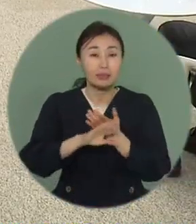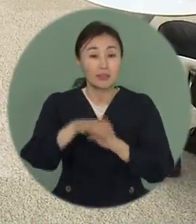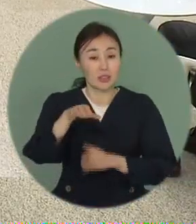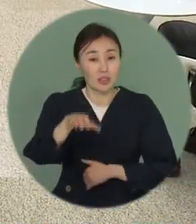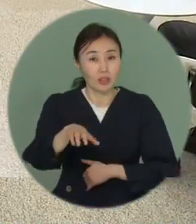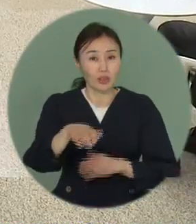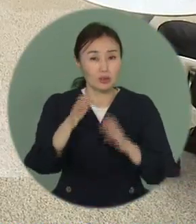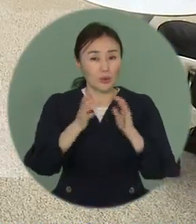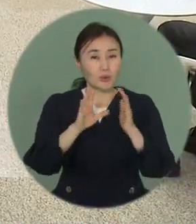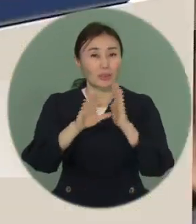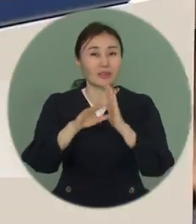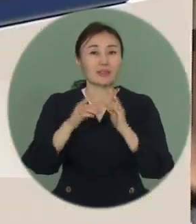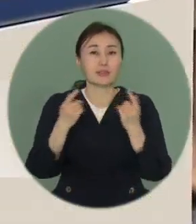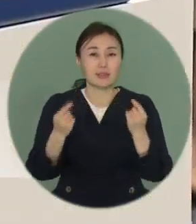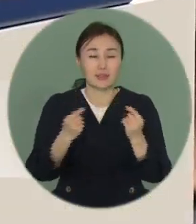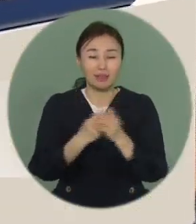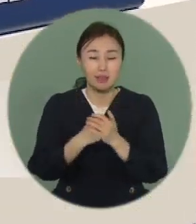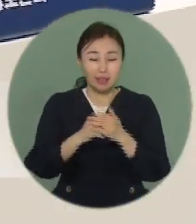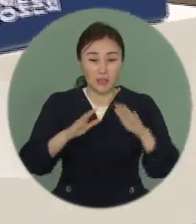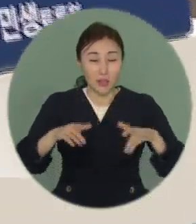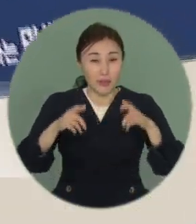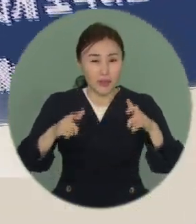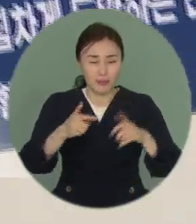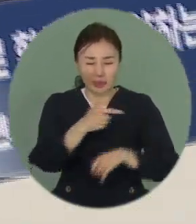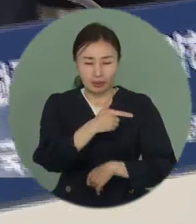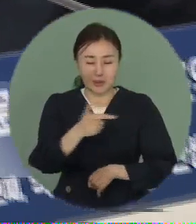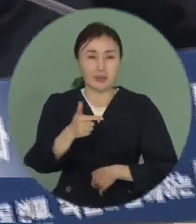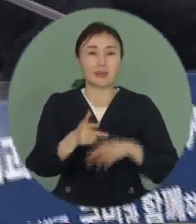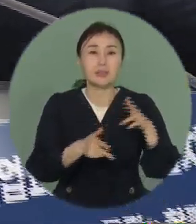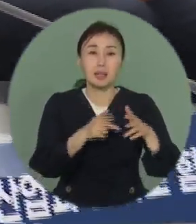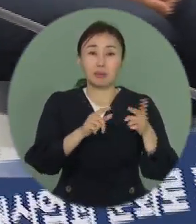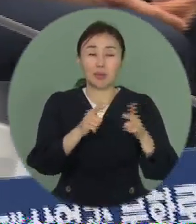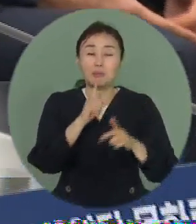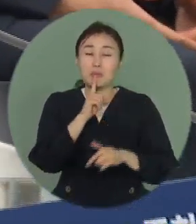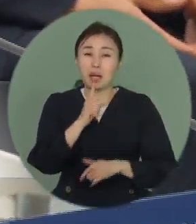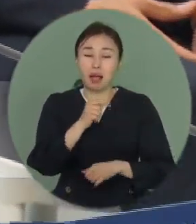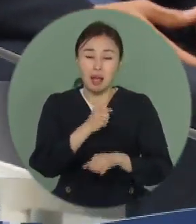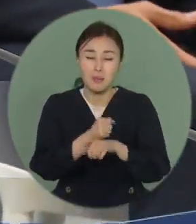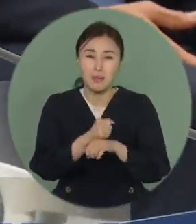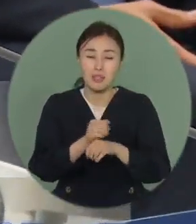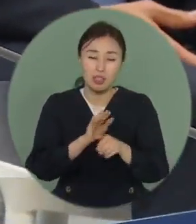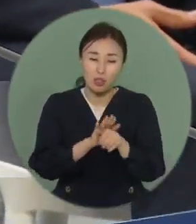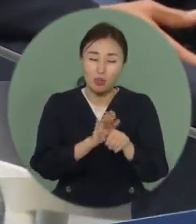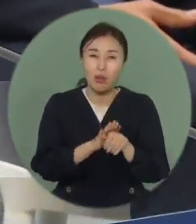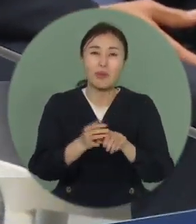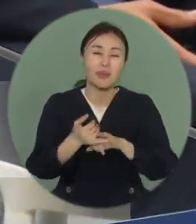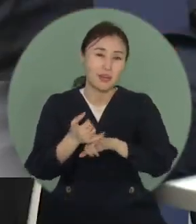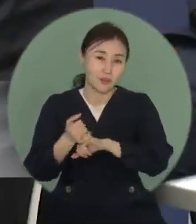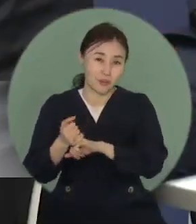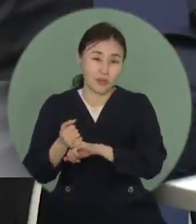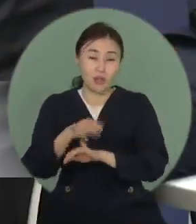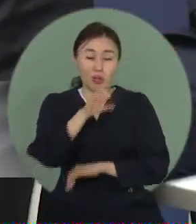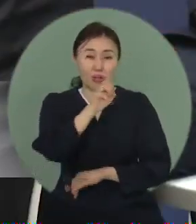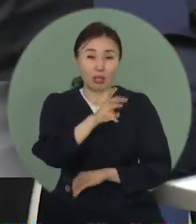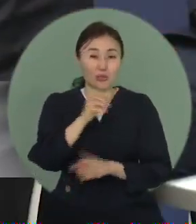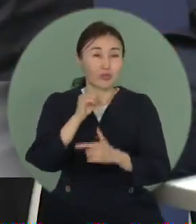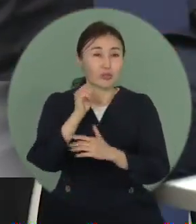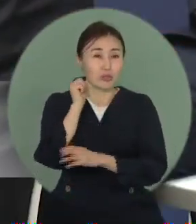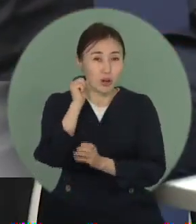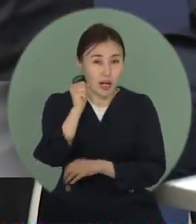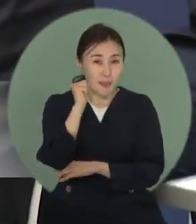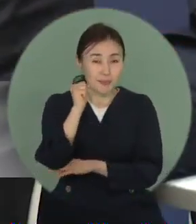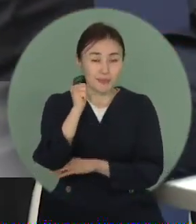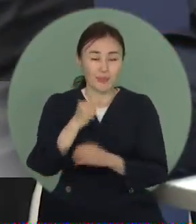토론회에서 윤 대통령은 전남지역 대형 사업들을 언급하며 지원을 약속했습니다 광주 영암